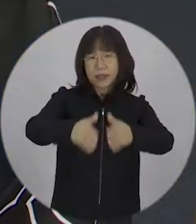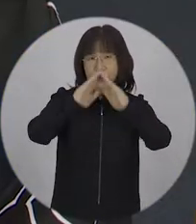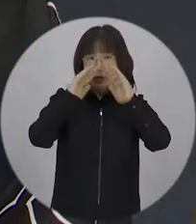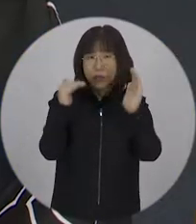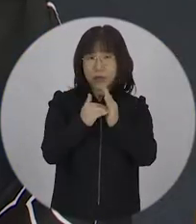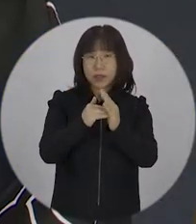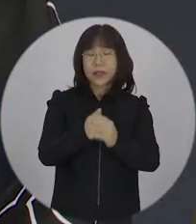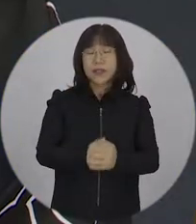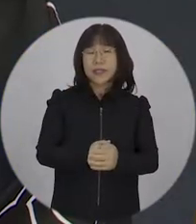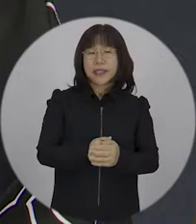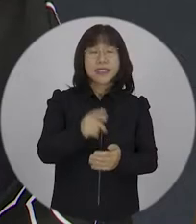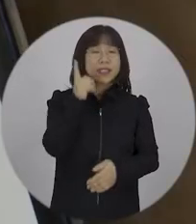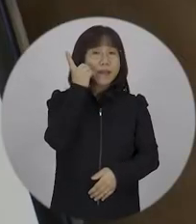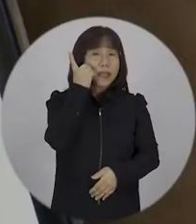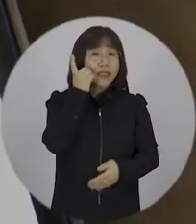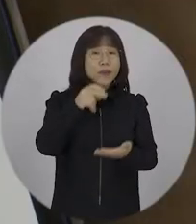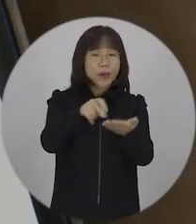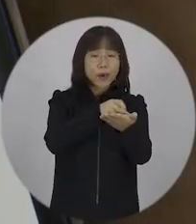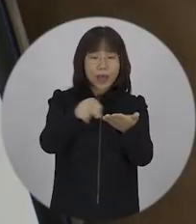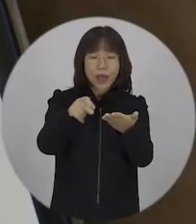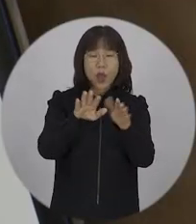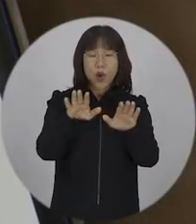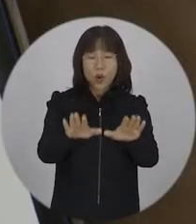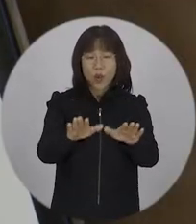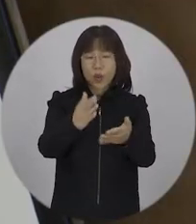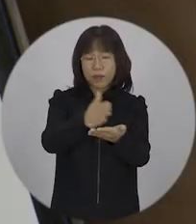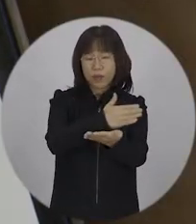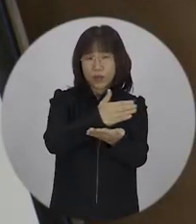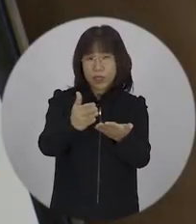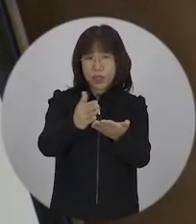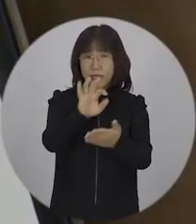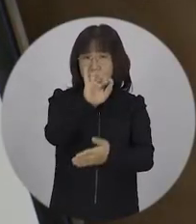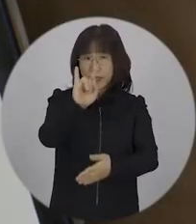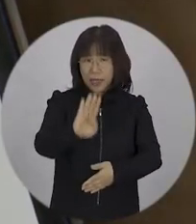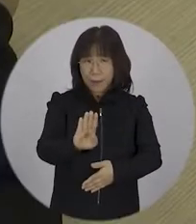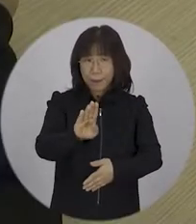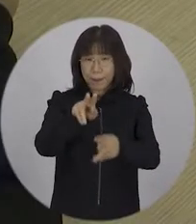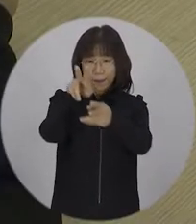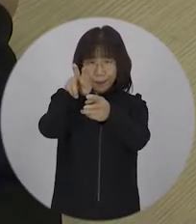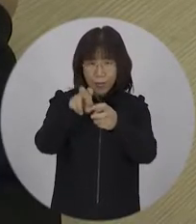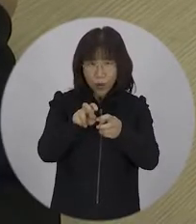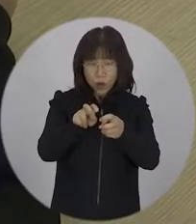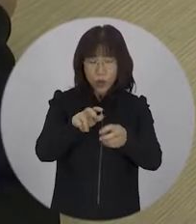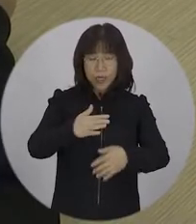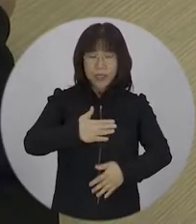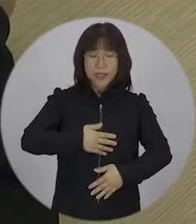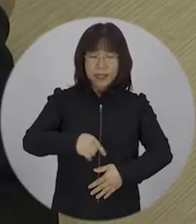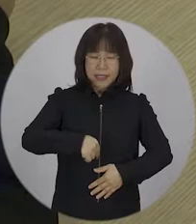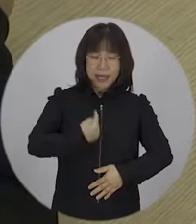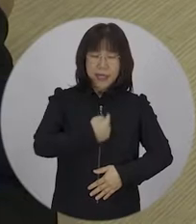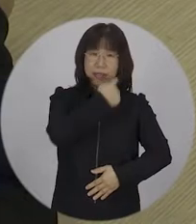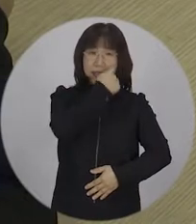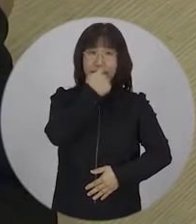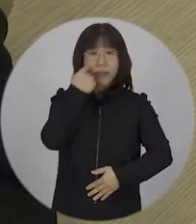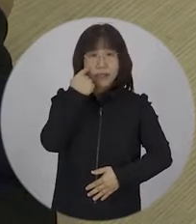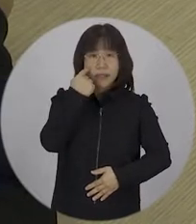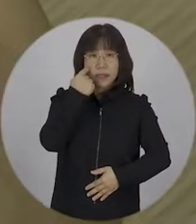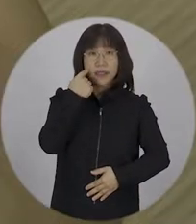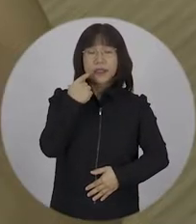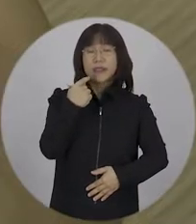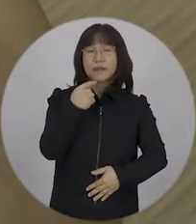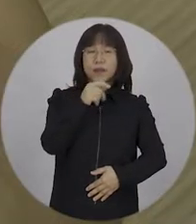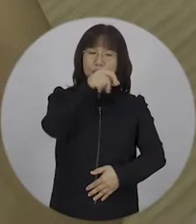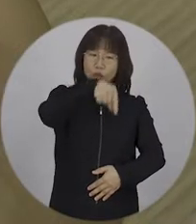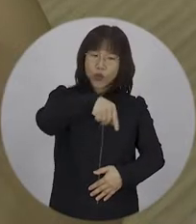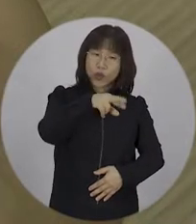사물인터넷 스마트 종이팩 수거함은 스마트폰에 오늘의 분리수거 앱을 내려받은 뒤 본인 인증 후 생성되는 사용자